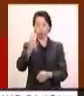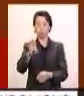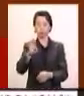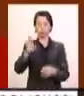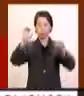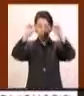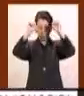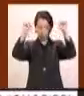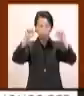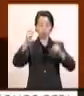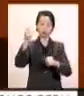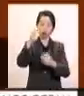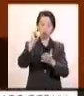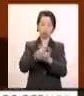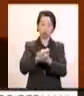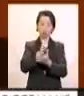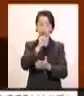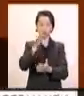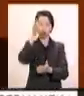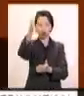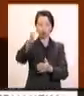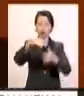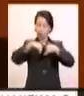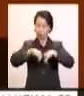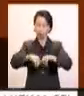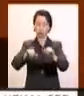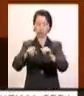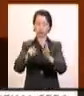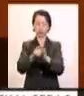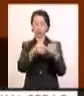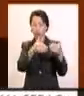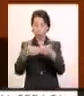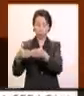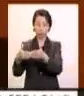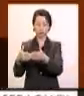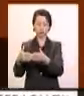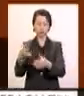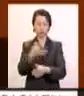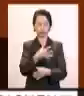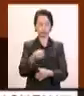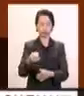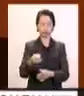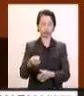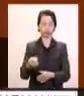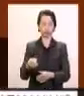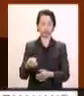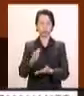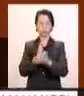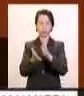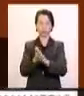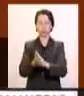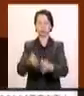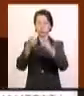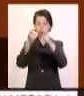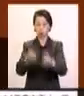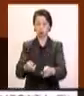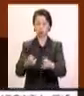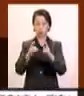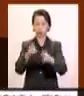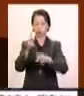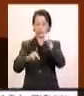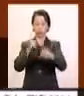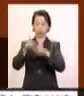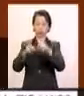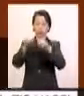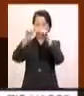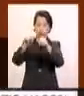Senator tadi itu tidak akan terus dilanjutkan dan ya, supaya rakyat dan penduduk